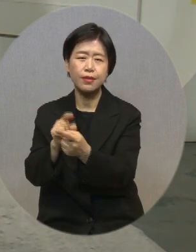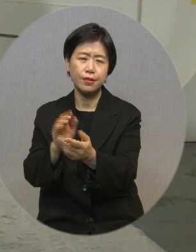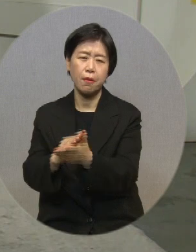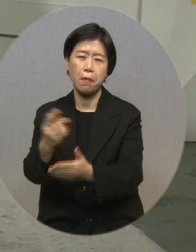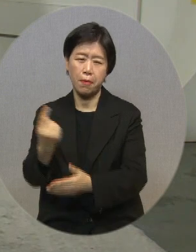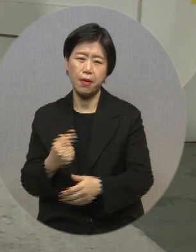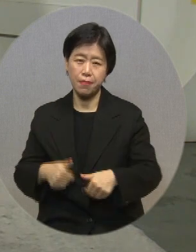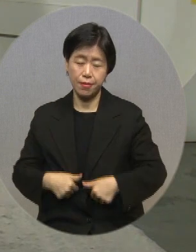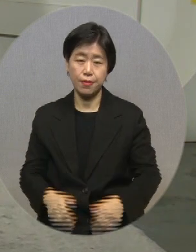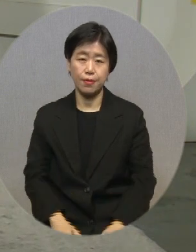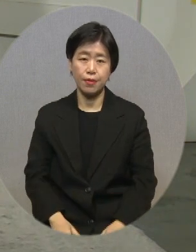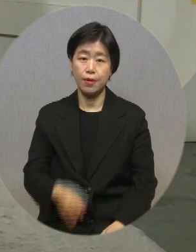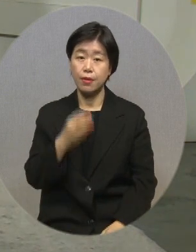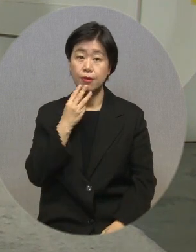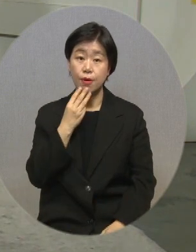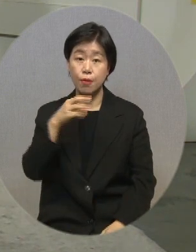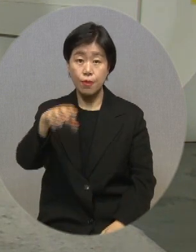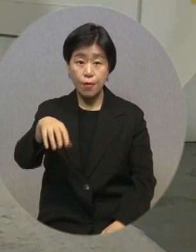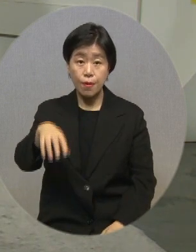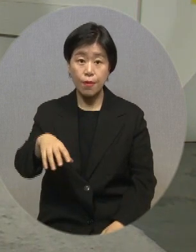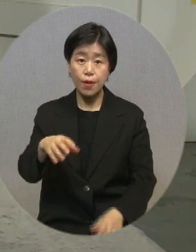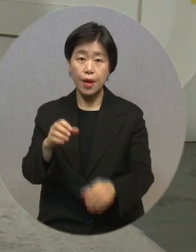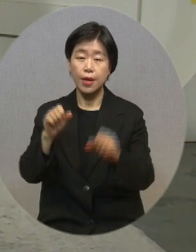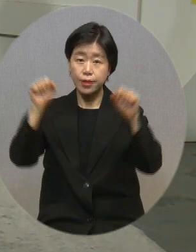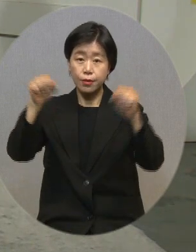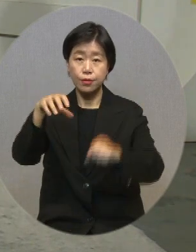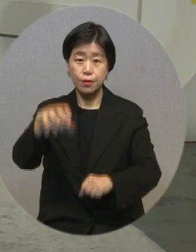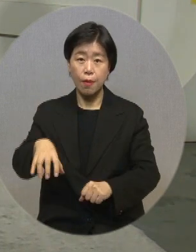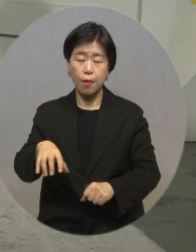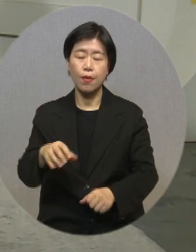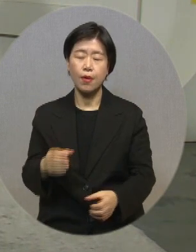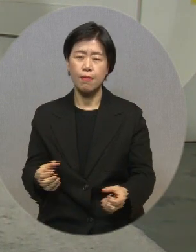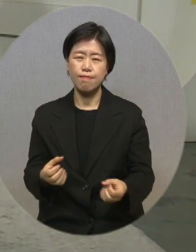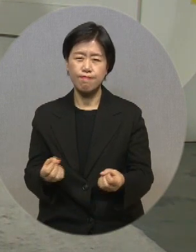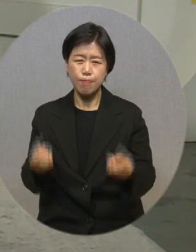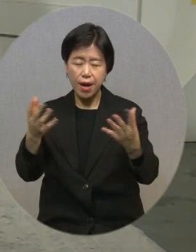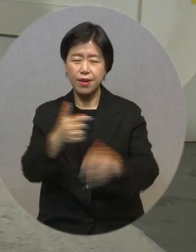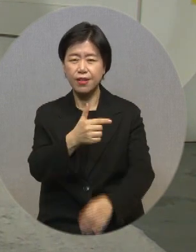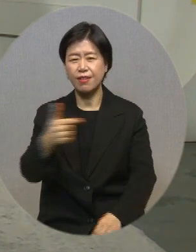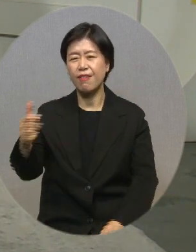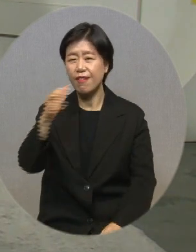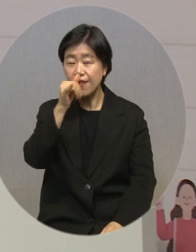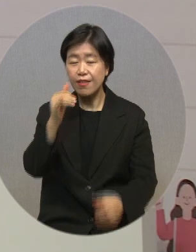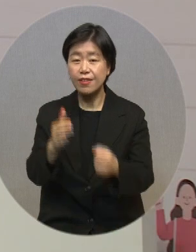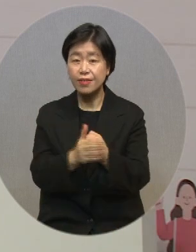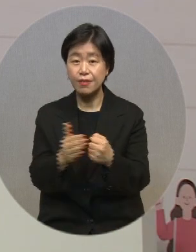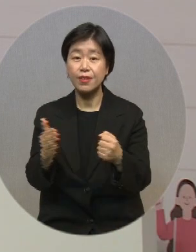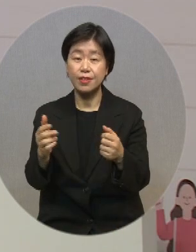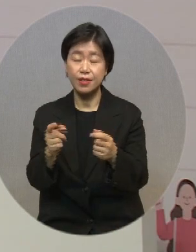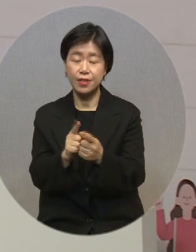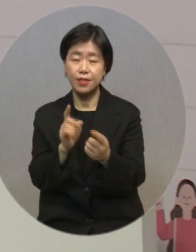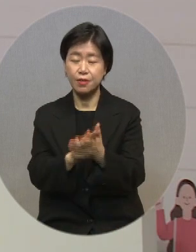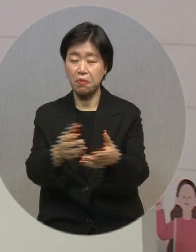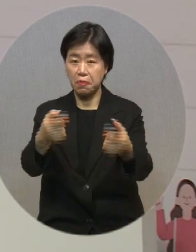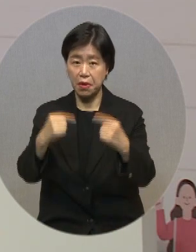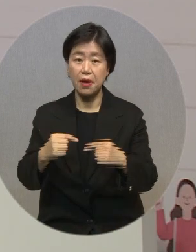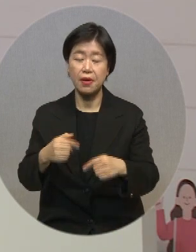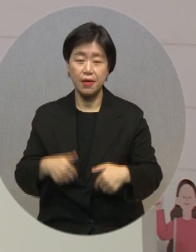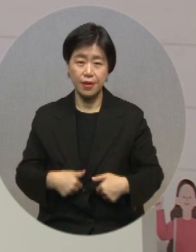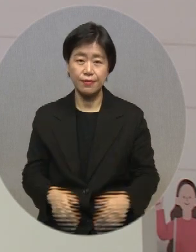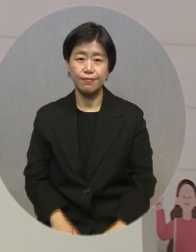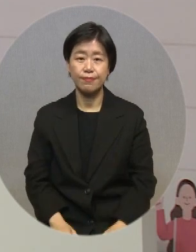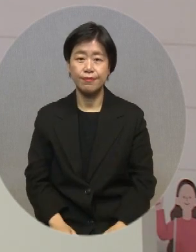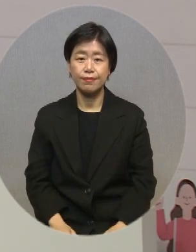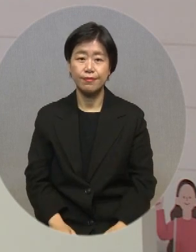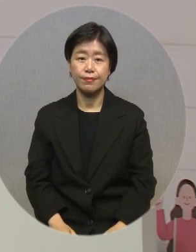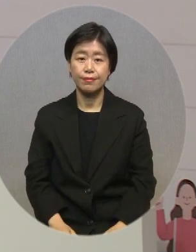체육관에서 빅 이벤트로 치러질 연말 결선 때는 직접 출연하셔야 합니다. 연말 결선 수상자에게 드리는 상금은